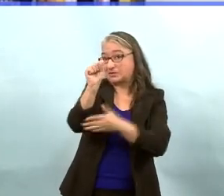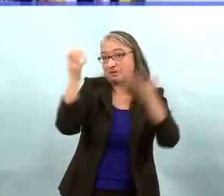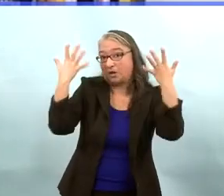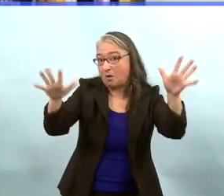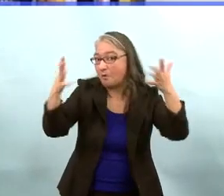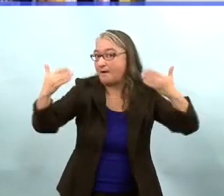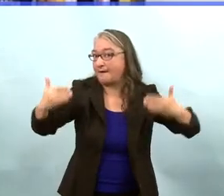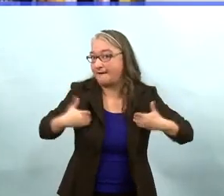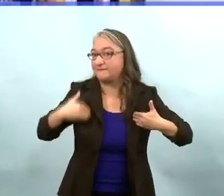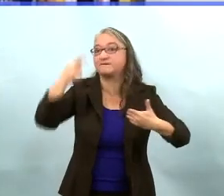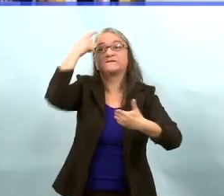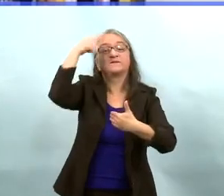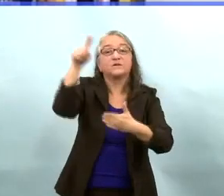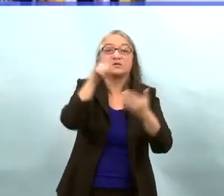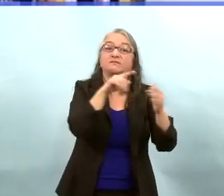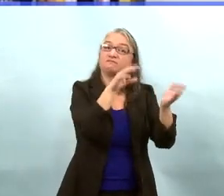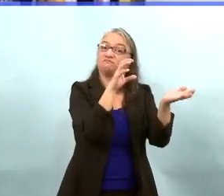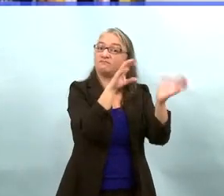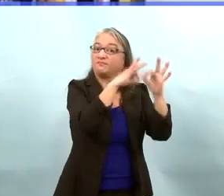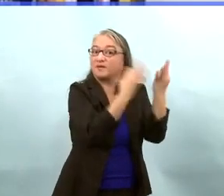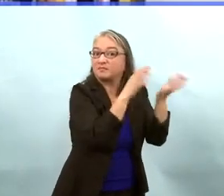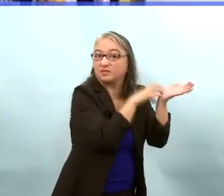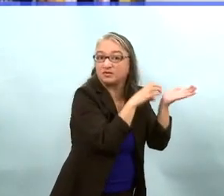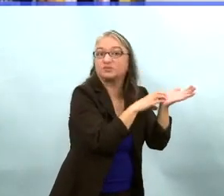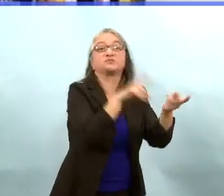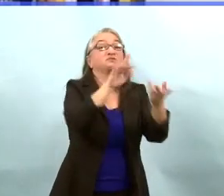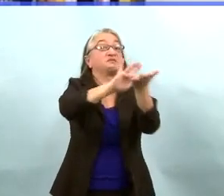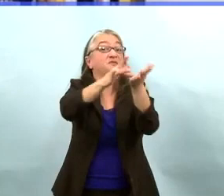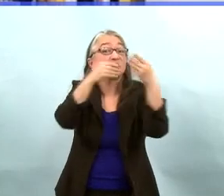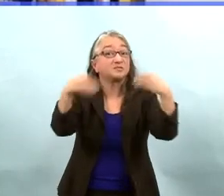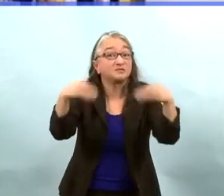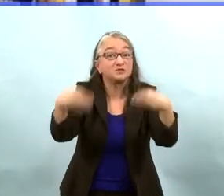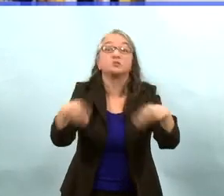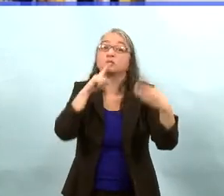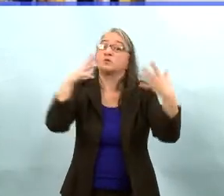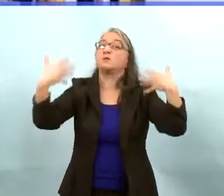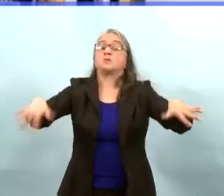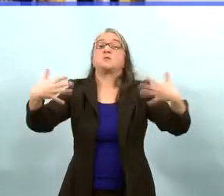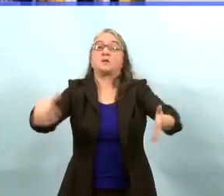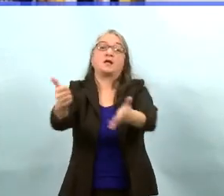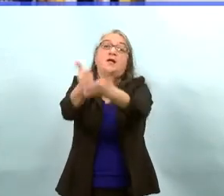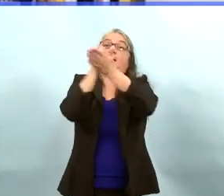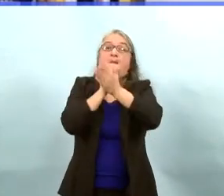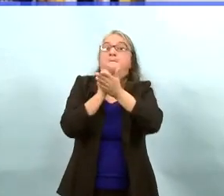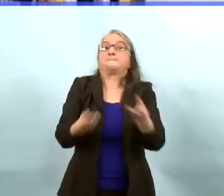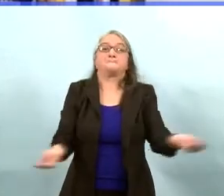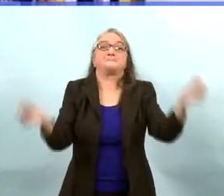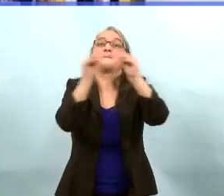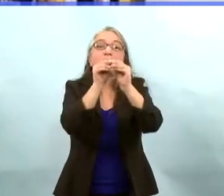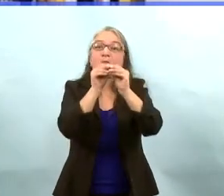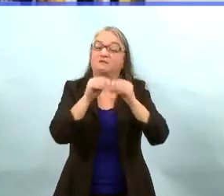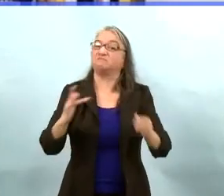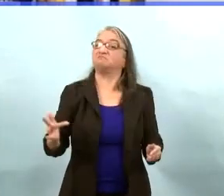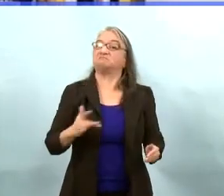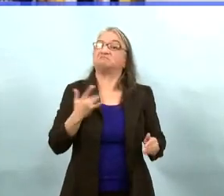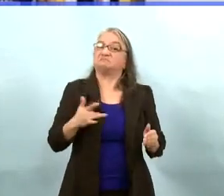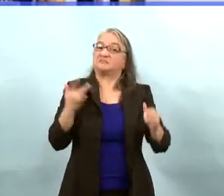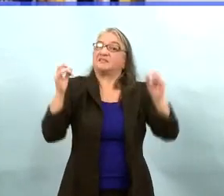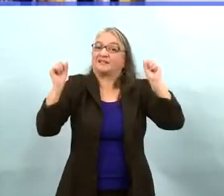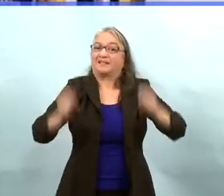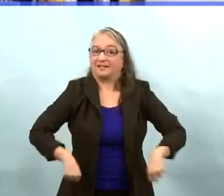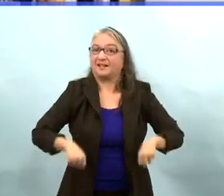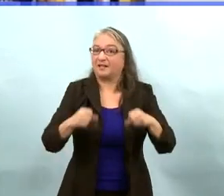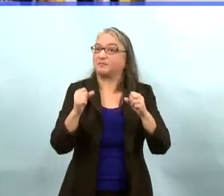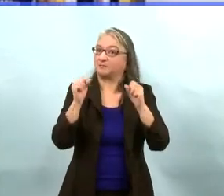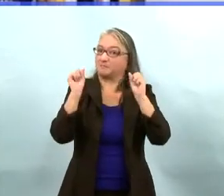un autre facteur qui va grandement contribuer à l'augmentation du taux de vaccination de la province. Donc c'est quelque chose qui pourrait se produire très rapidement